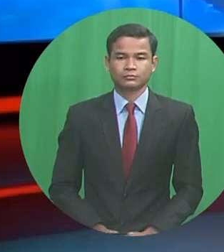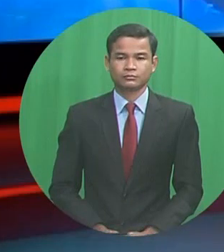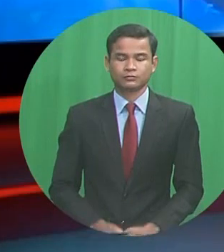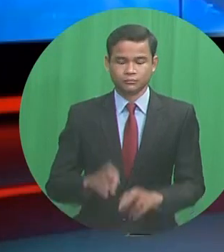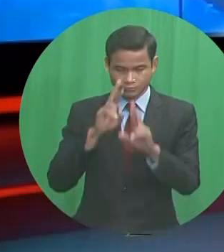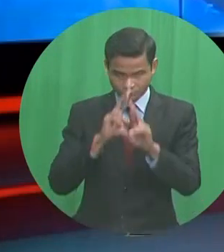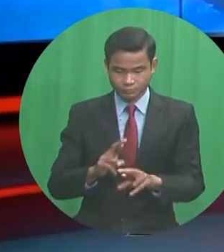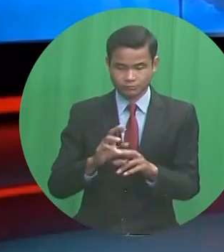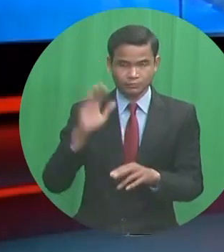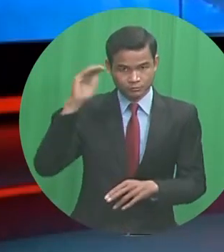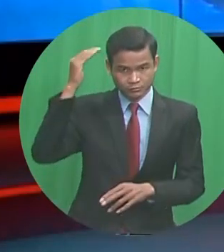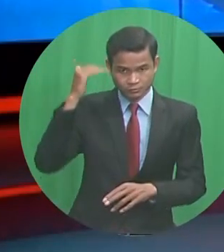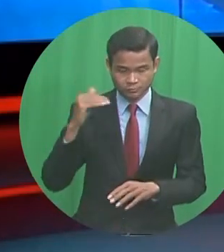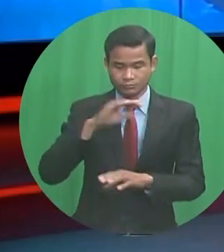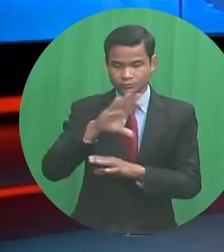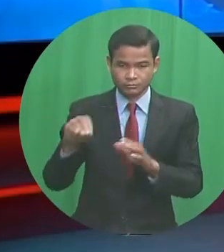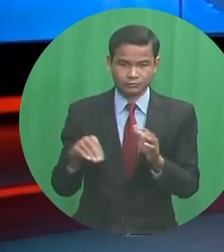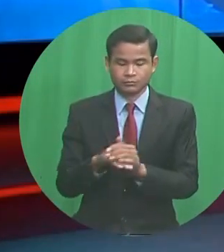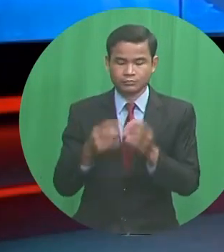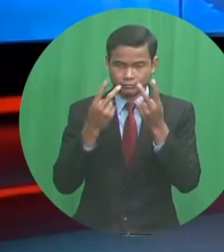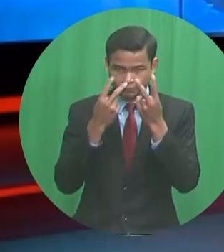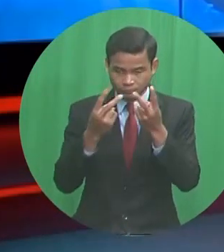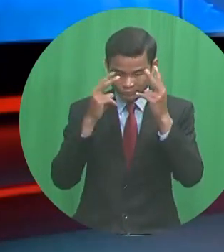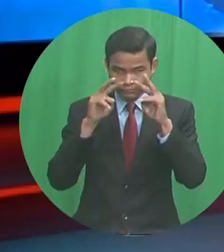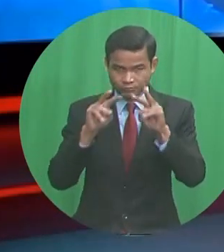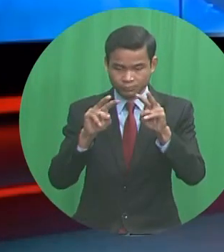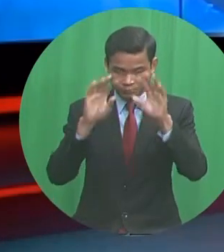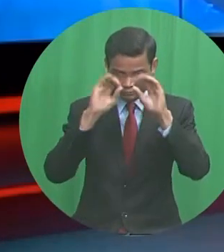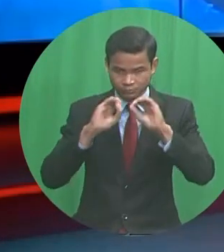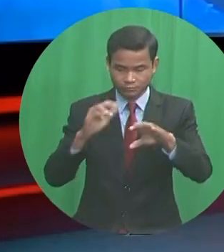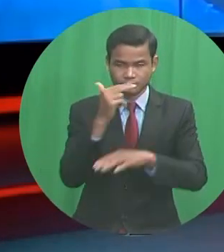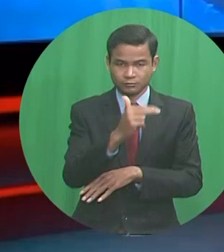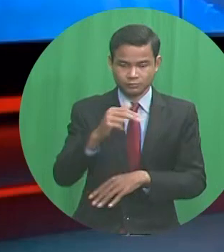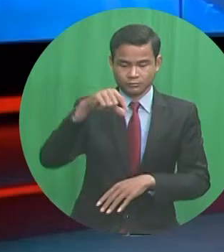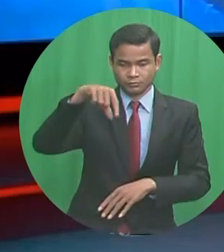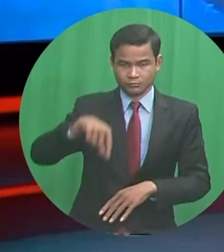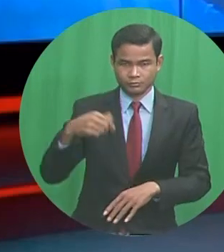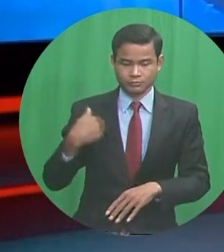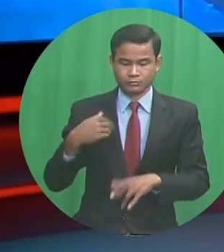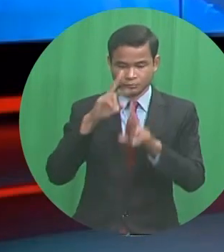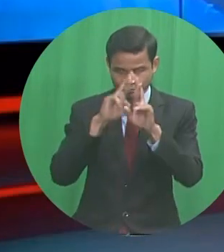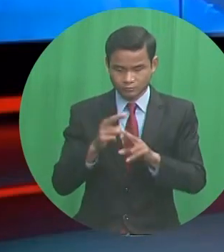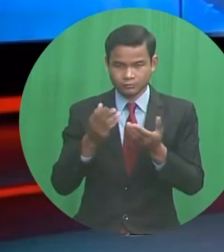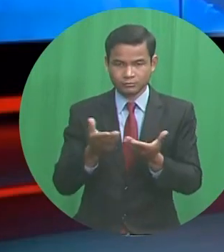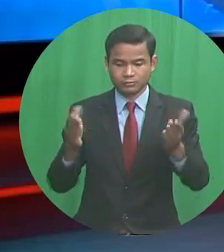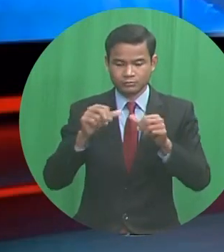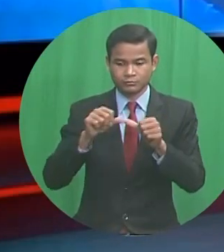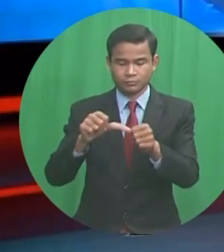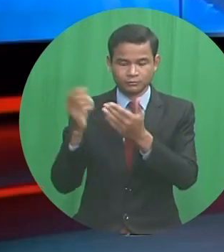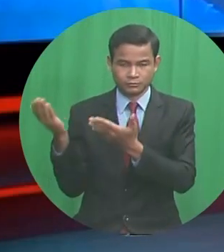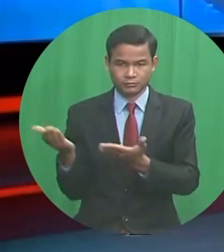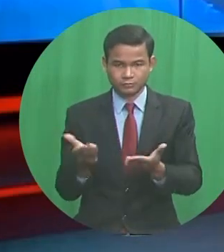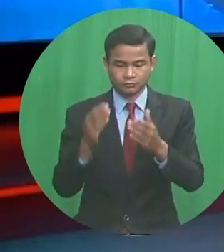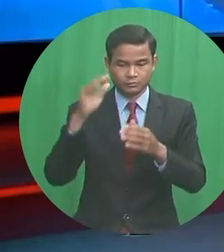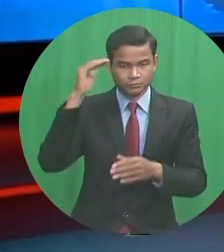សូមគោរពនឹងជម្រាបសួរទូរទស្សនិកជនដែលកំពុងតាមដានទស្សនាការផ្សាយរបស់ទូរទស្សន៍ជាតិកម្ពុជាជាទីគោរពនឹងជាទីមេត្រីជាបន្តសូមអញ្ជើញទូ